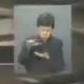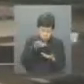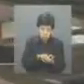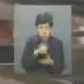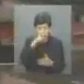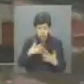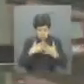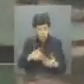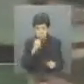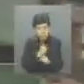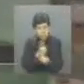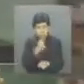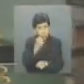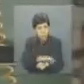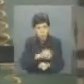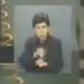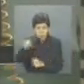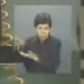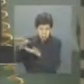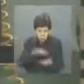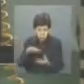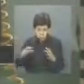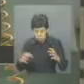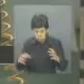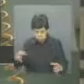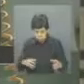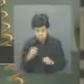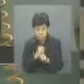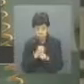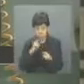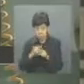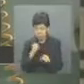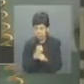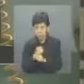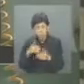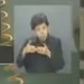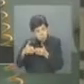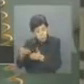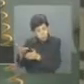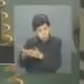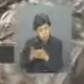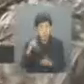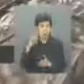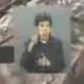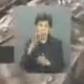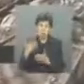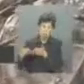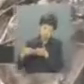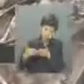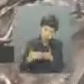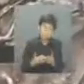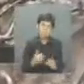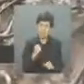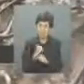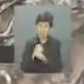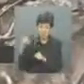ามารถผลิตได้มาจากต่างประเทศและบางประเภทต้องนำเข้าด้วยการขนส่งทางเรือแทนเครื่องบินแต่จากข้อจำกัดของเที่ยวบิน